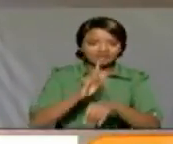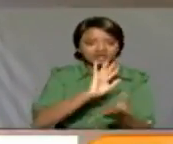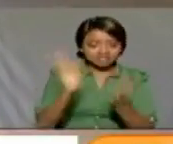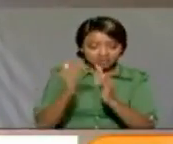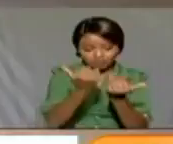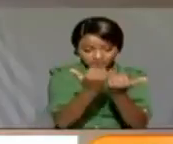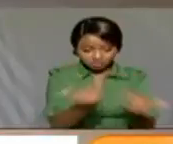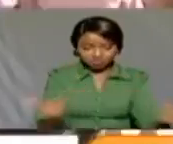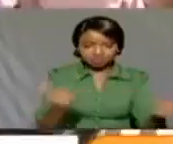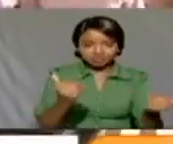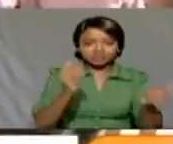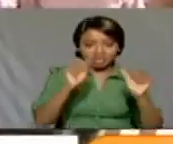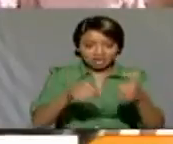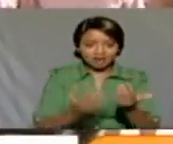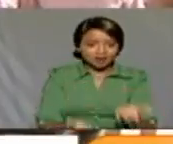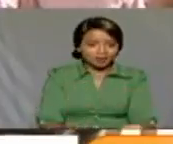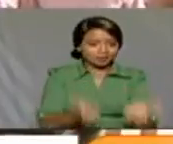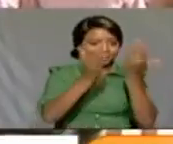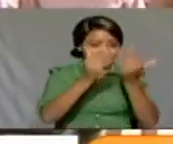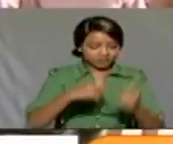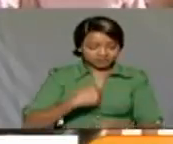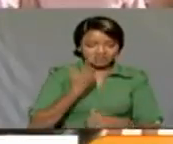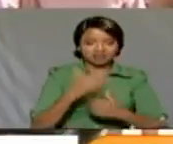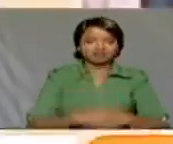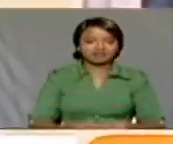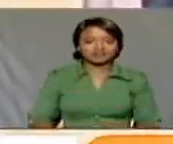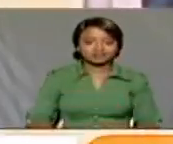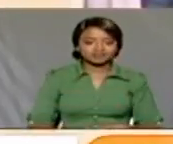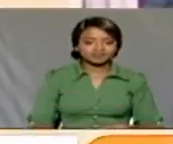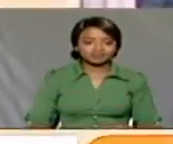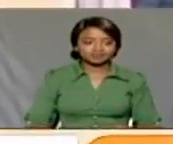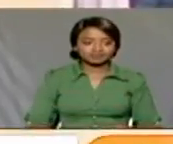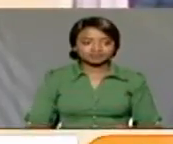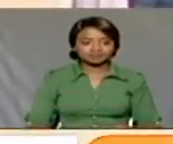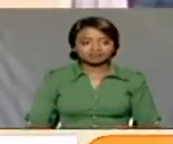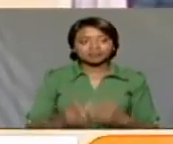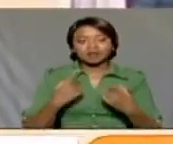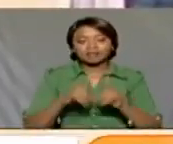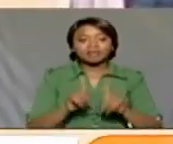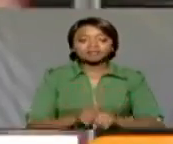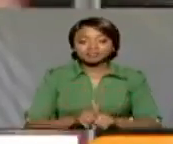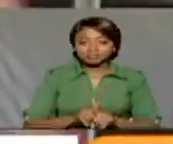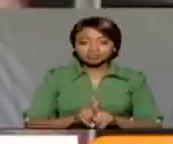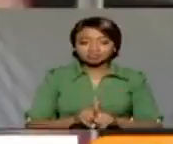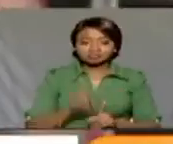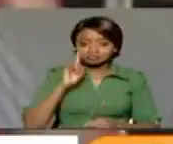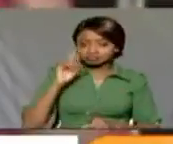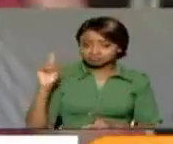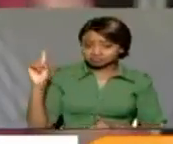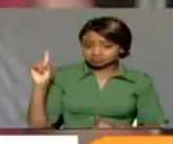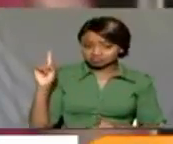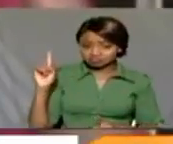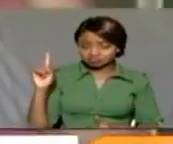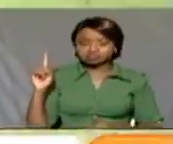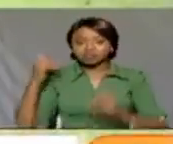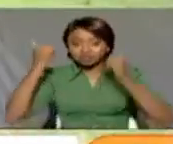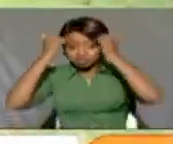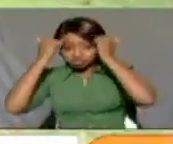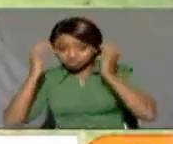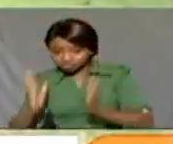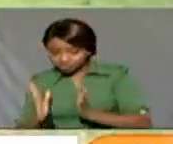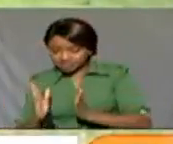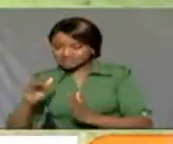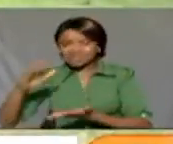wa mwanafunzi binafsi, hasa kwenye mfumo wa CBC. Tofauti ya miundo msingi, idadi ya wanafunzi pamoja na walimu